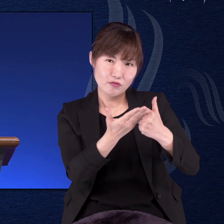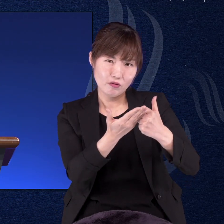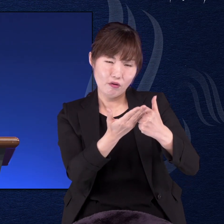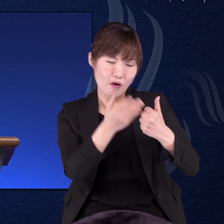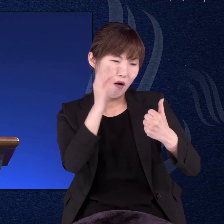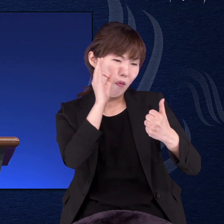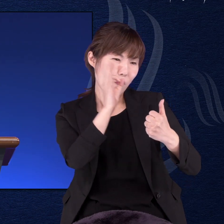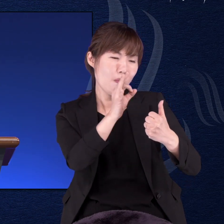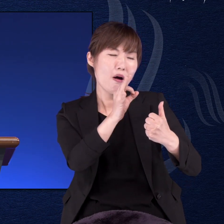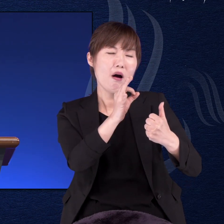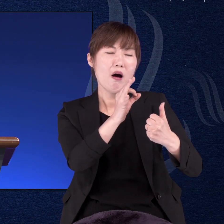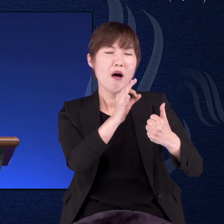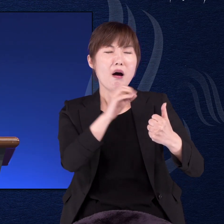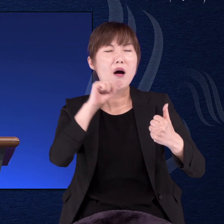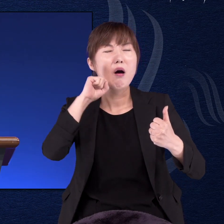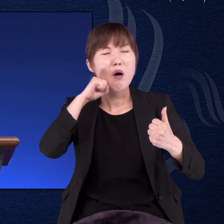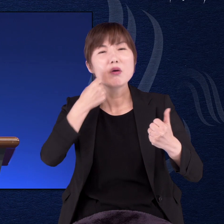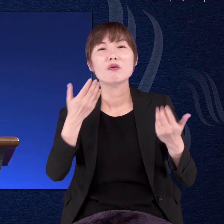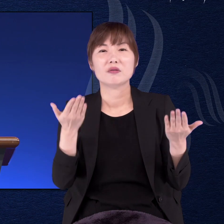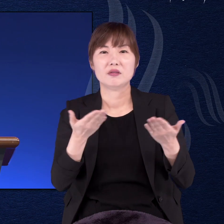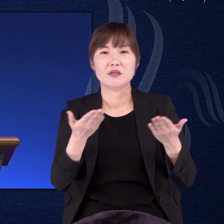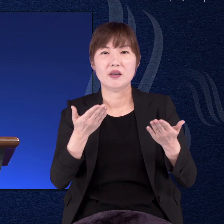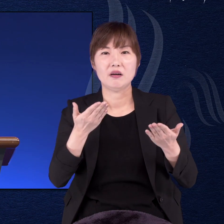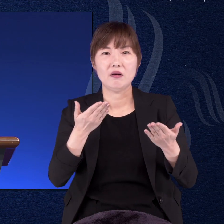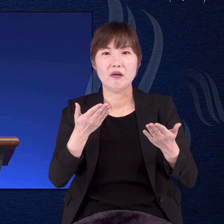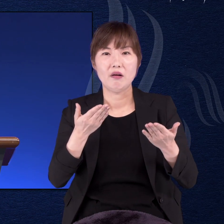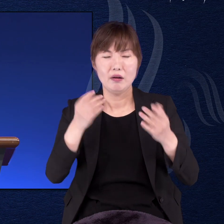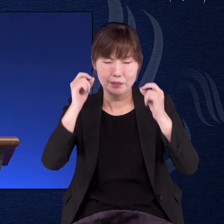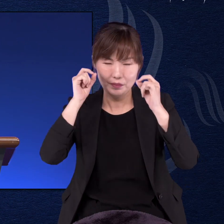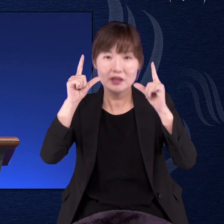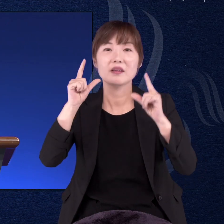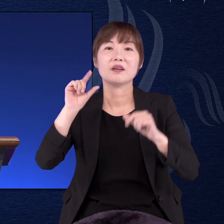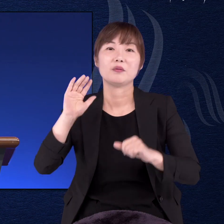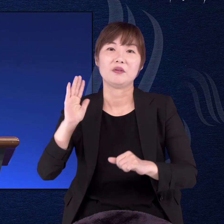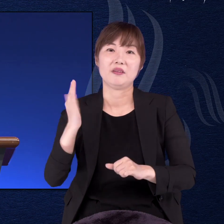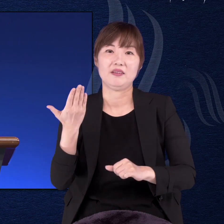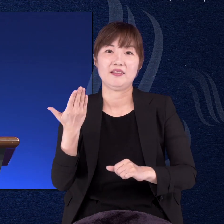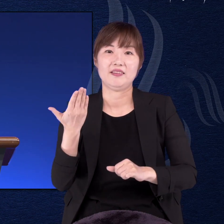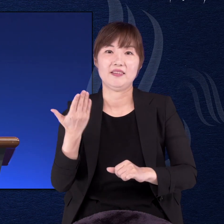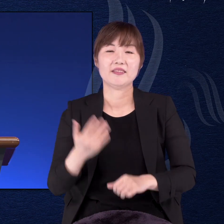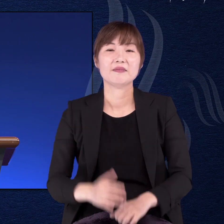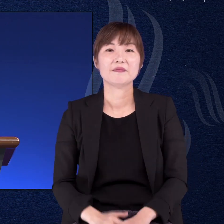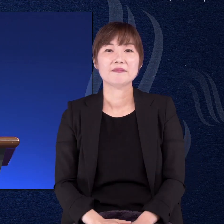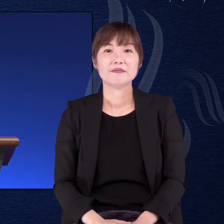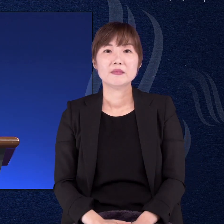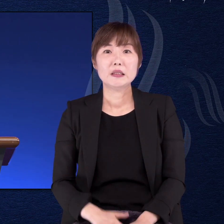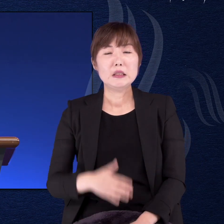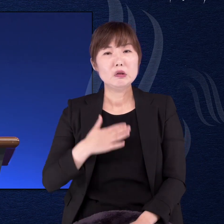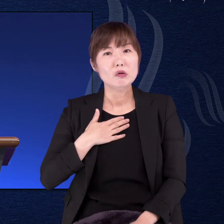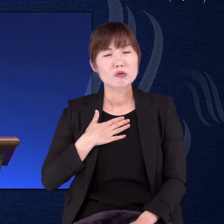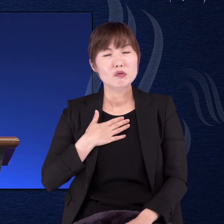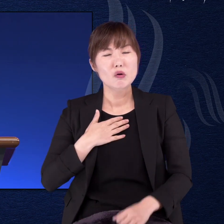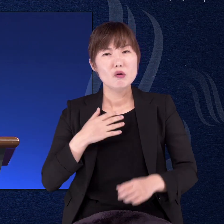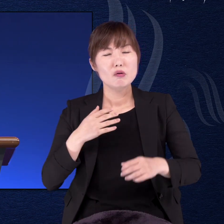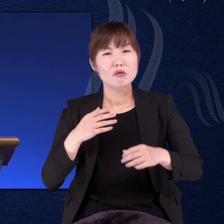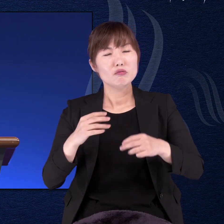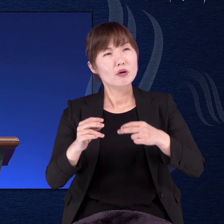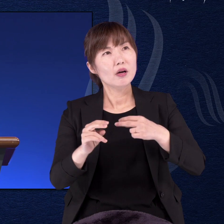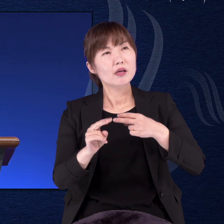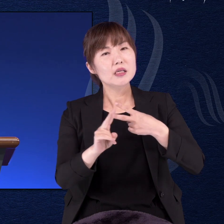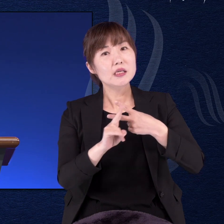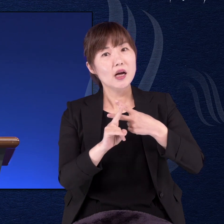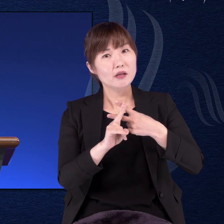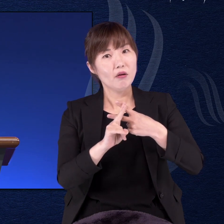됩니다. 저는 중학교 2학년 때부터 교회를 다녔었는데 하나님을 제대로 알게 된